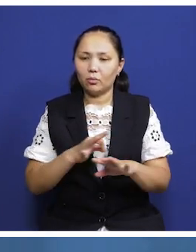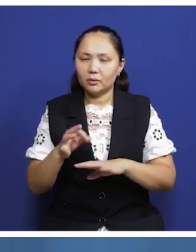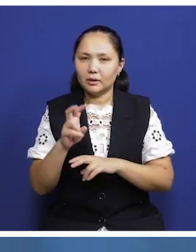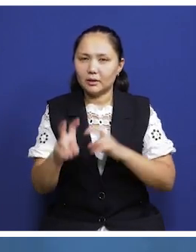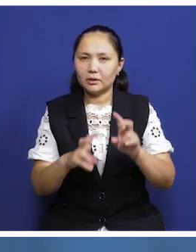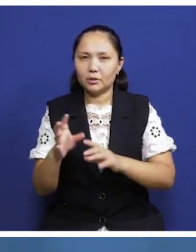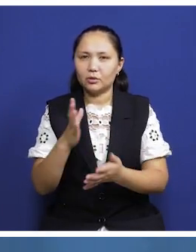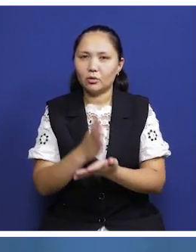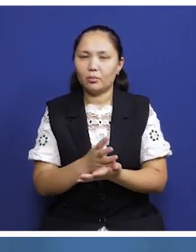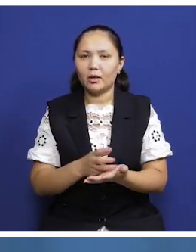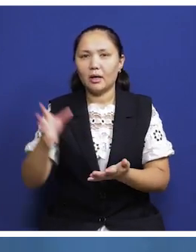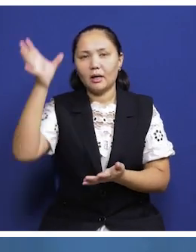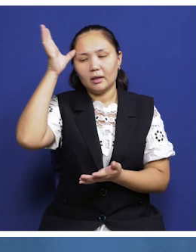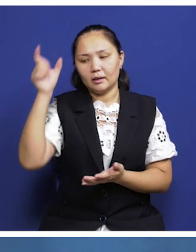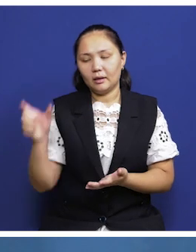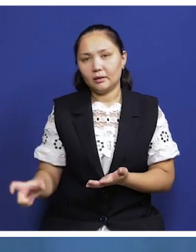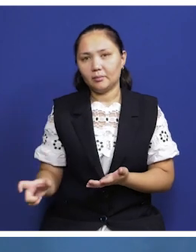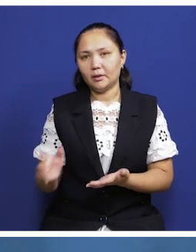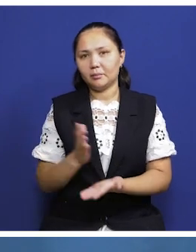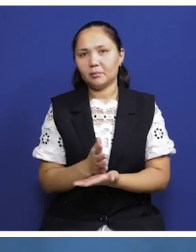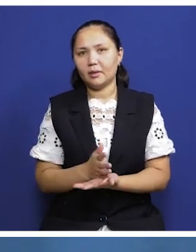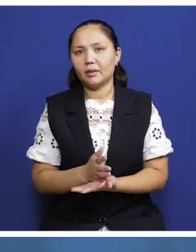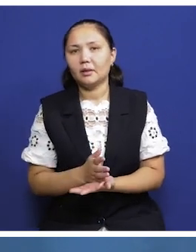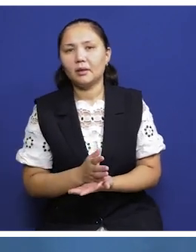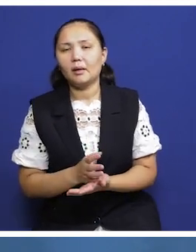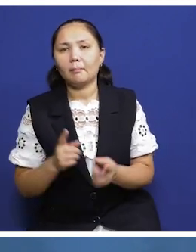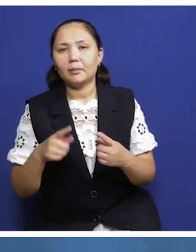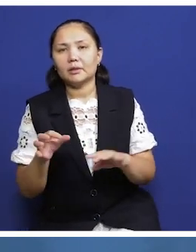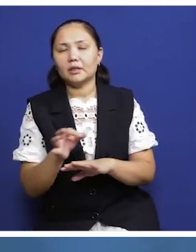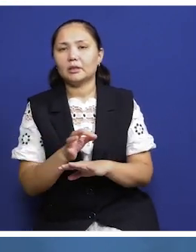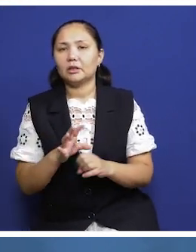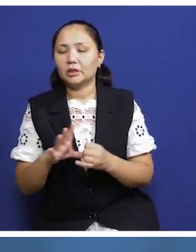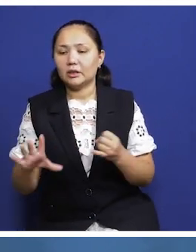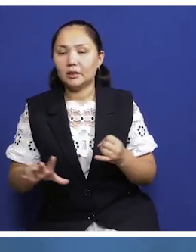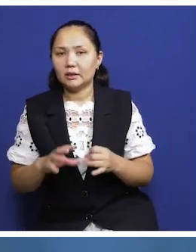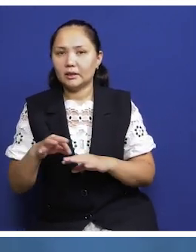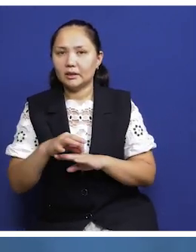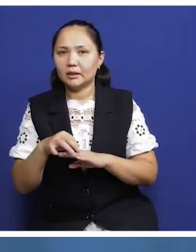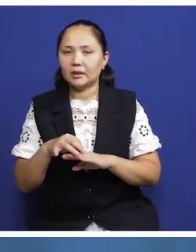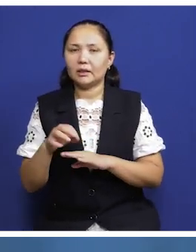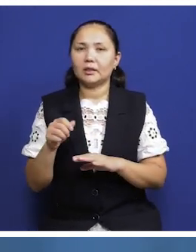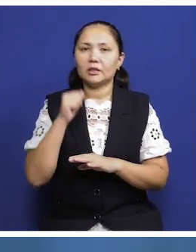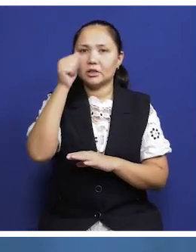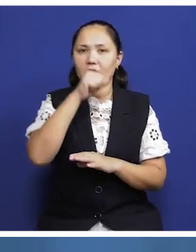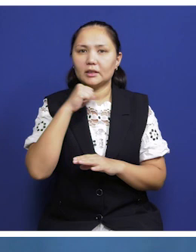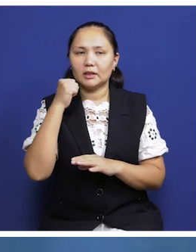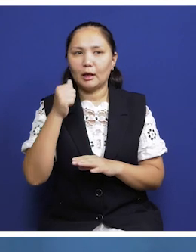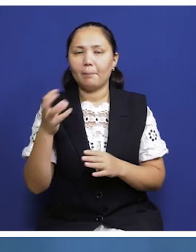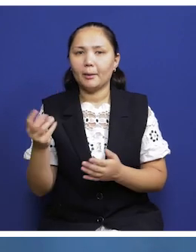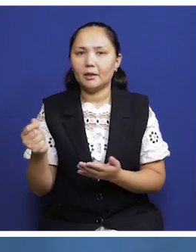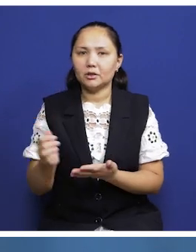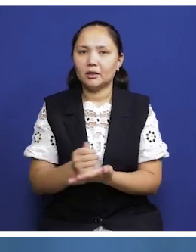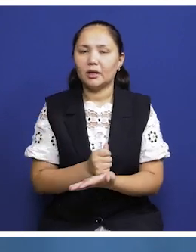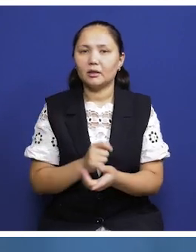отырмыз. Ғалымдарымыз, Павлодар облысы, басқа жерлерде осындай шіркейлер бар. Оларда да жылда біз осымен ақша бөліп